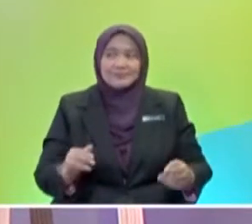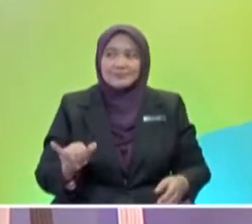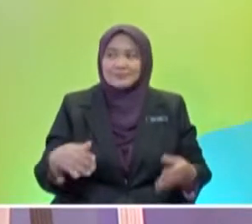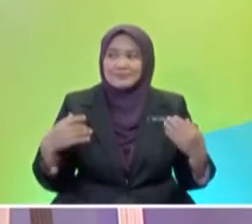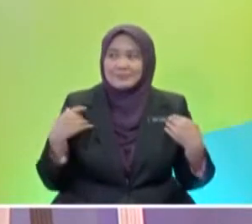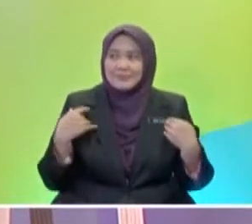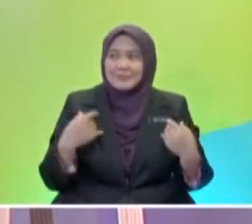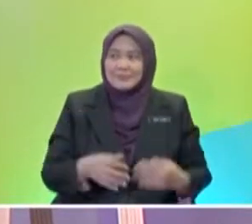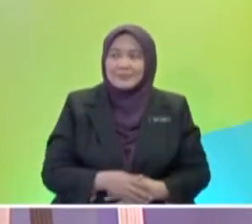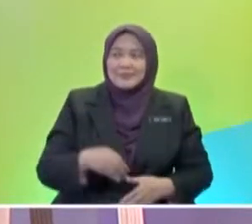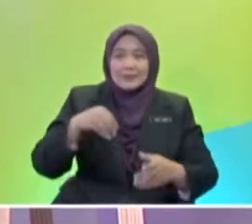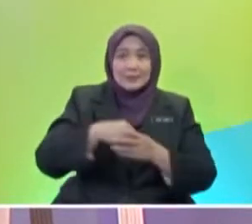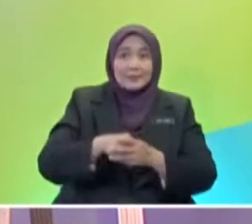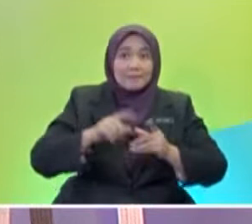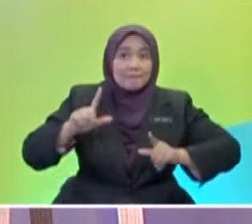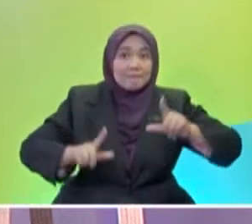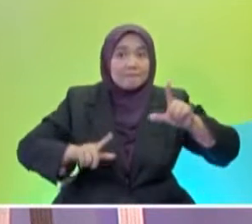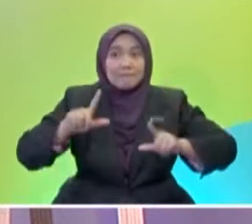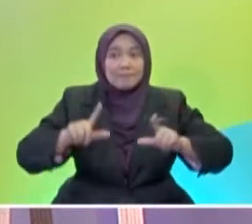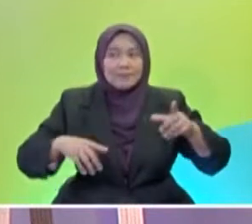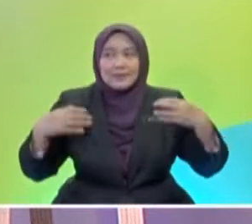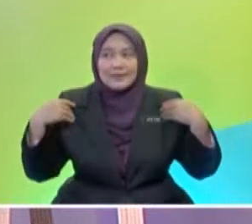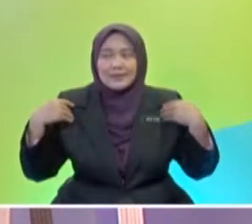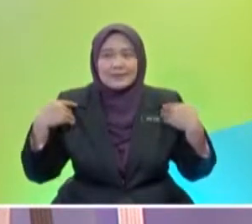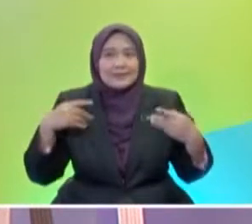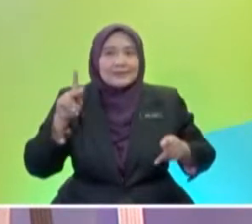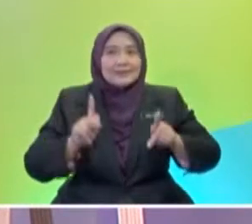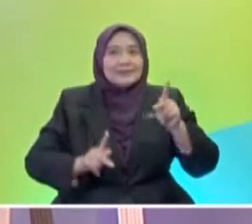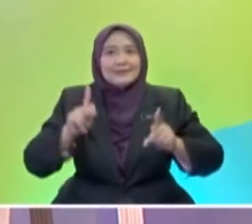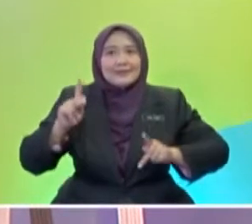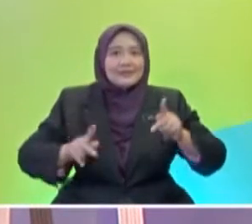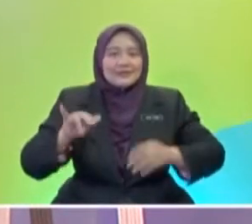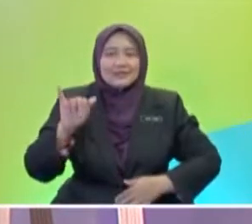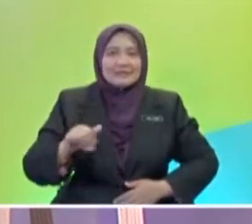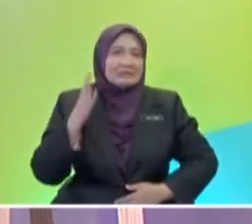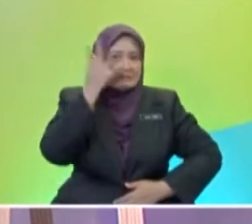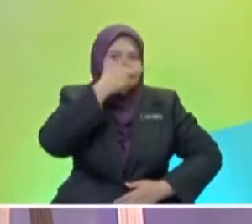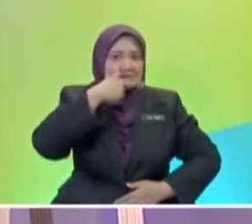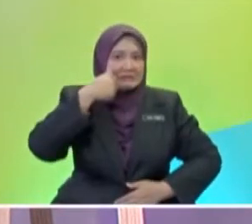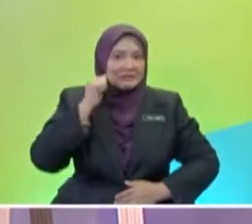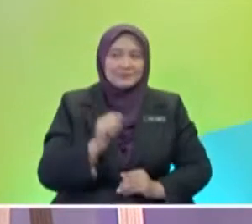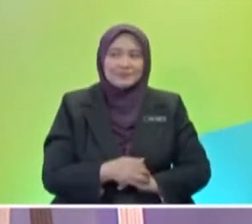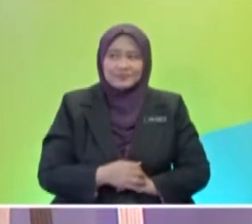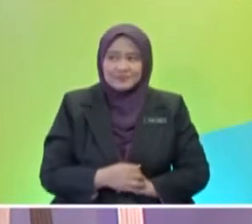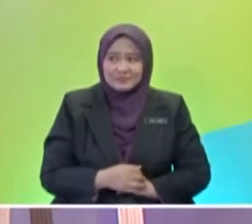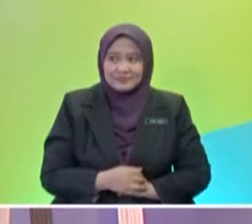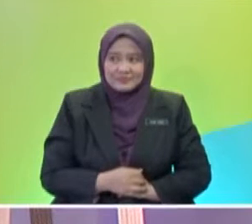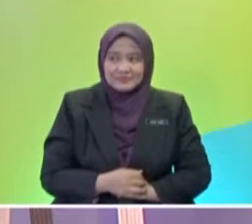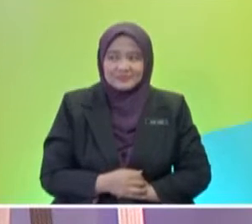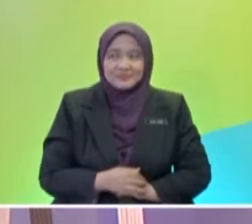kalori ini berisi kereta yang cantik maka saya akan tolak Lori ini bukan